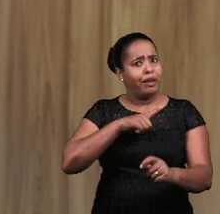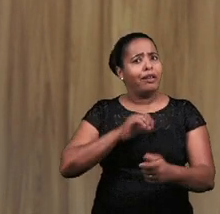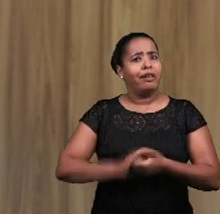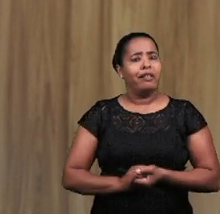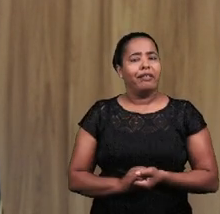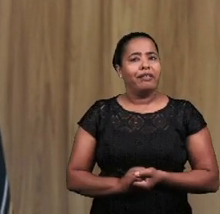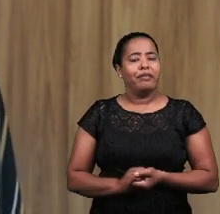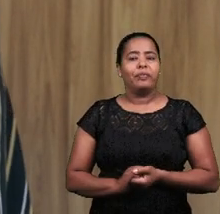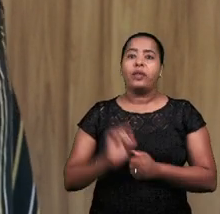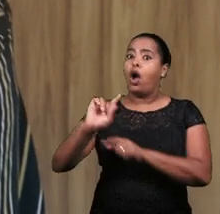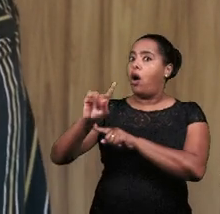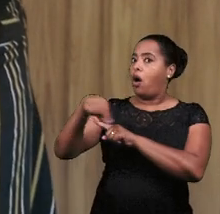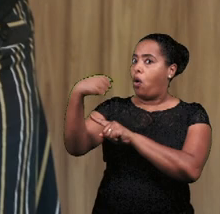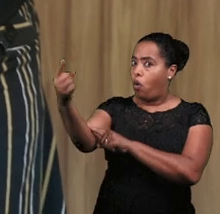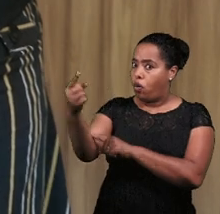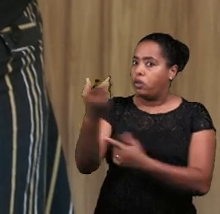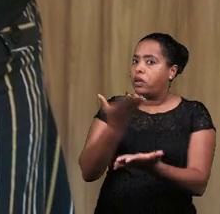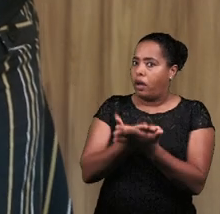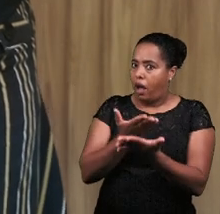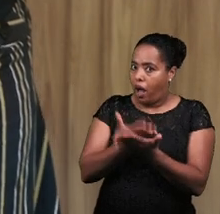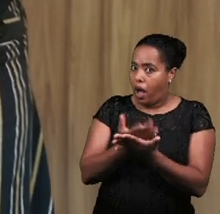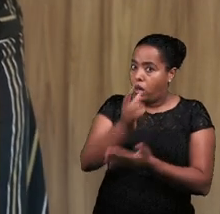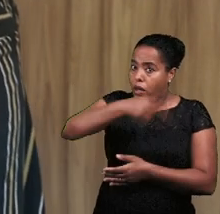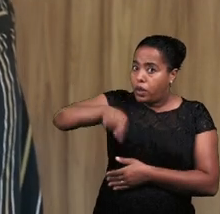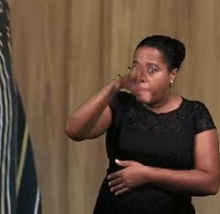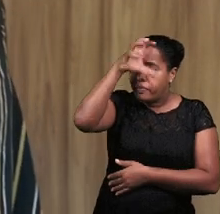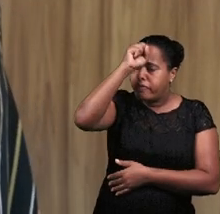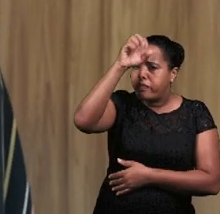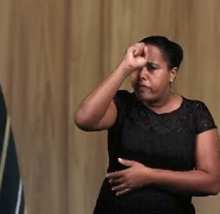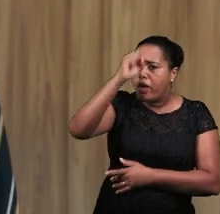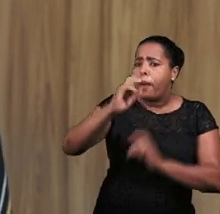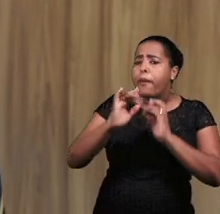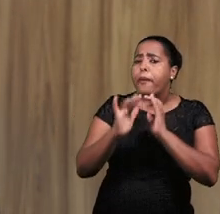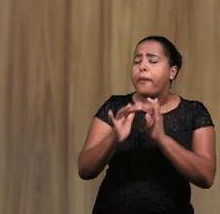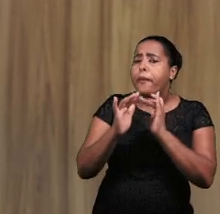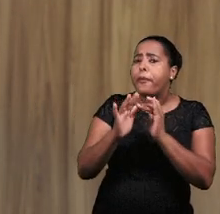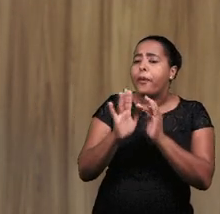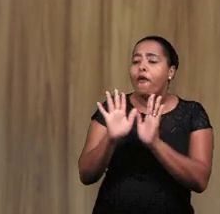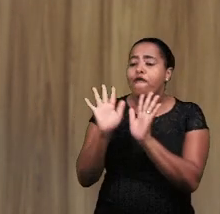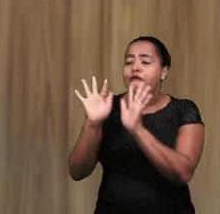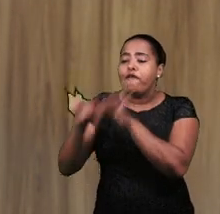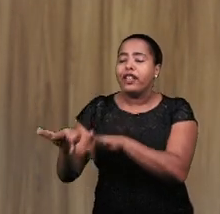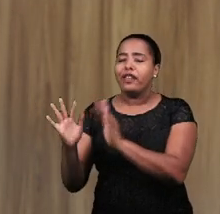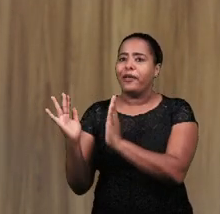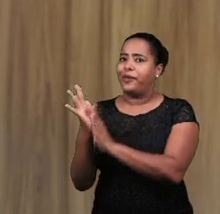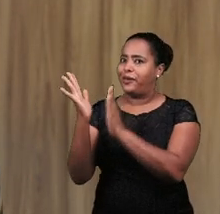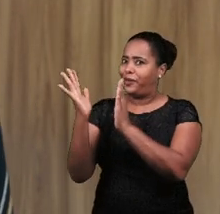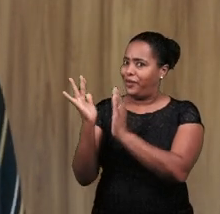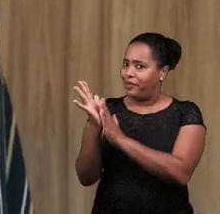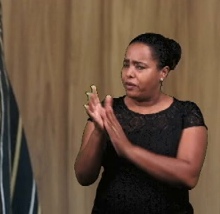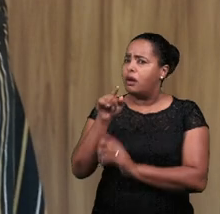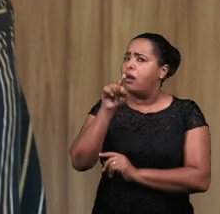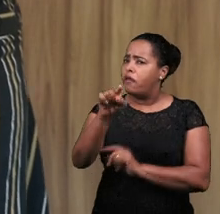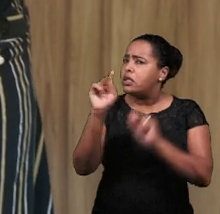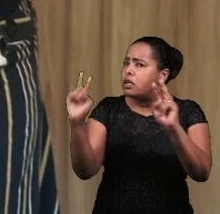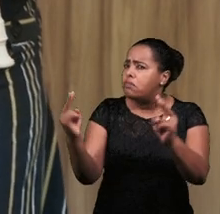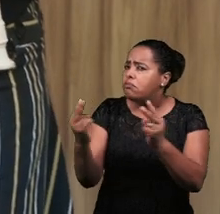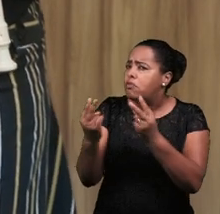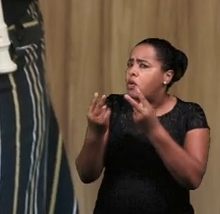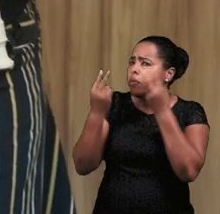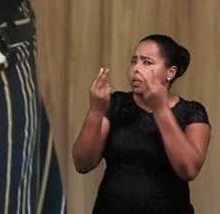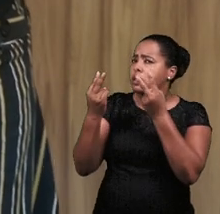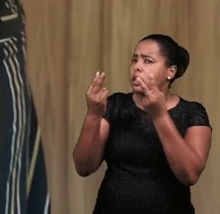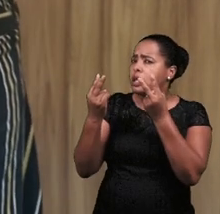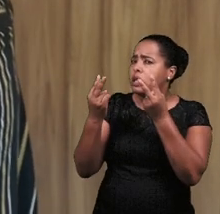t'entraîner, tu es capable. Pour la prochaine étude, nous allons apprendre à jouer la fin de la louange. Vous allez observer qu'il y a une